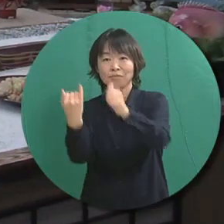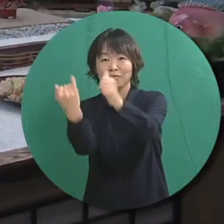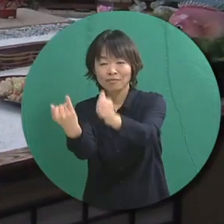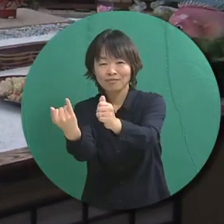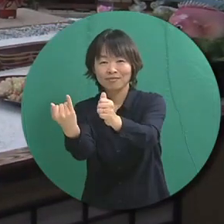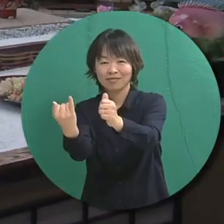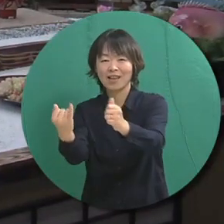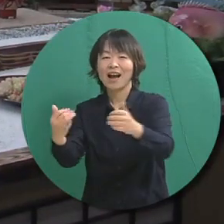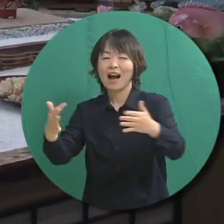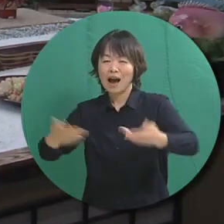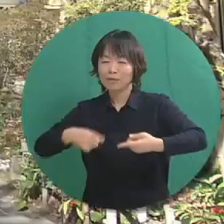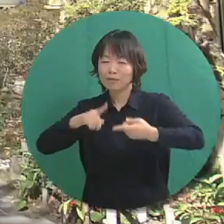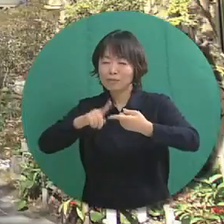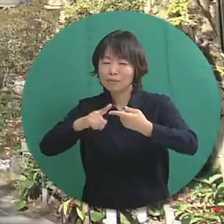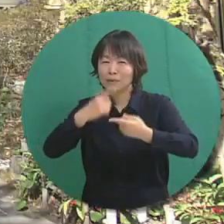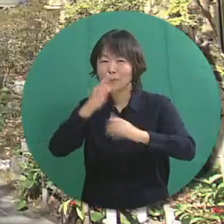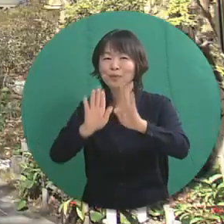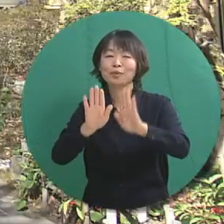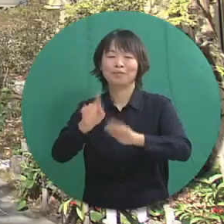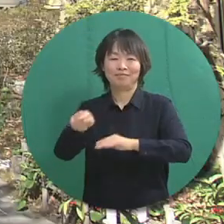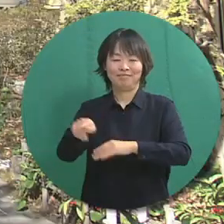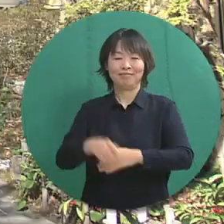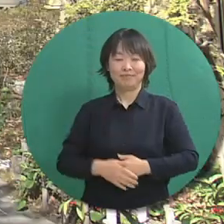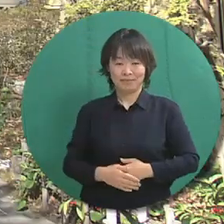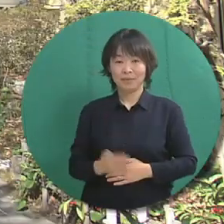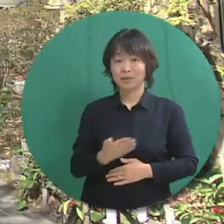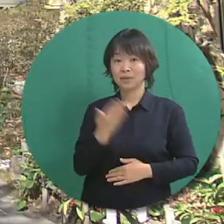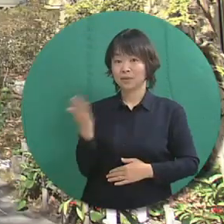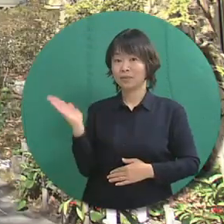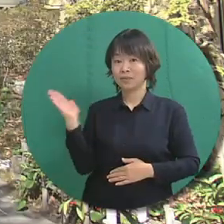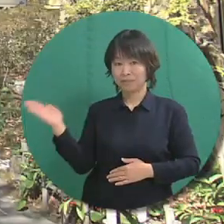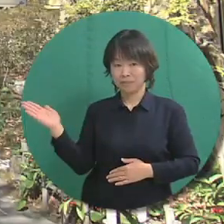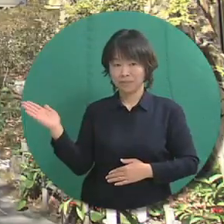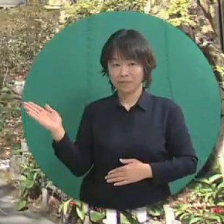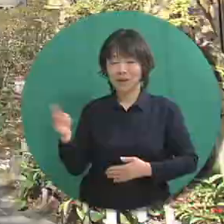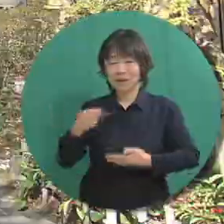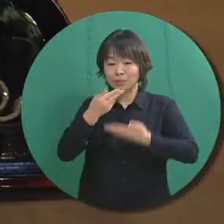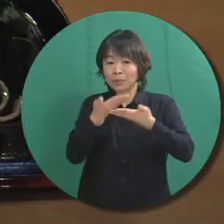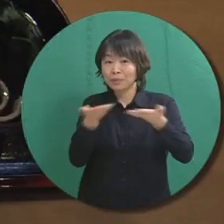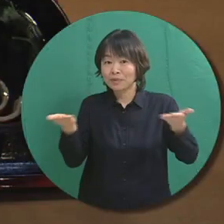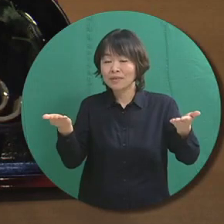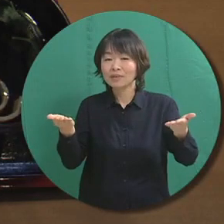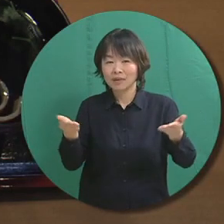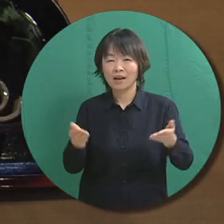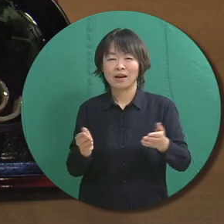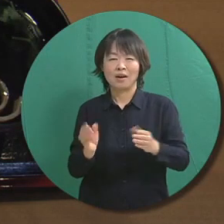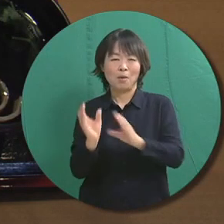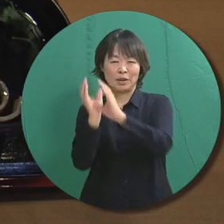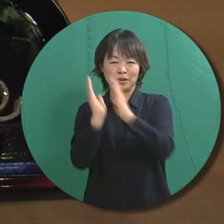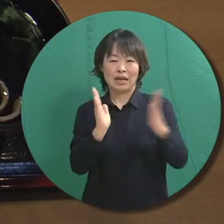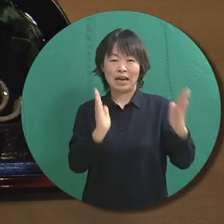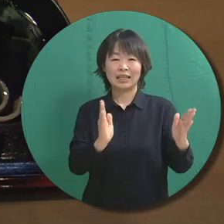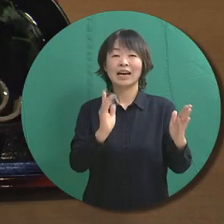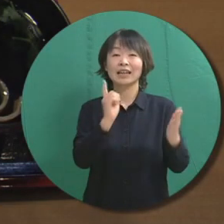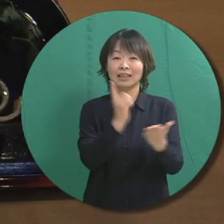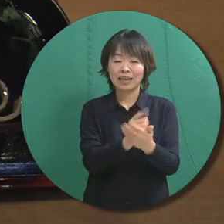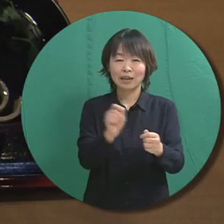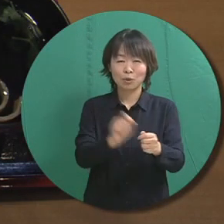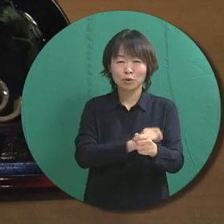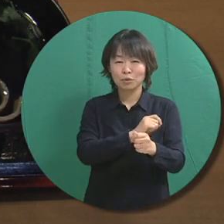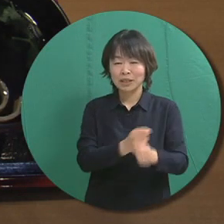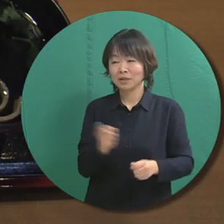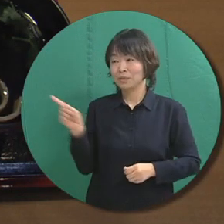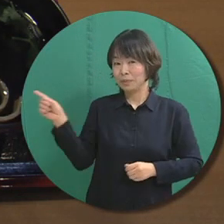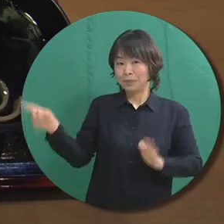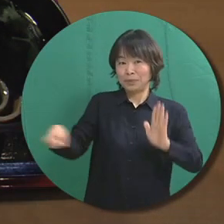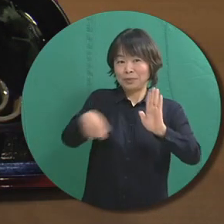の雰囲気が感じられます。こちらのレストランでは梅まつりに合わせた期間限定メニューがいただけます